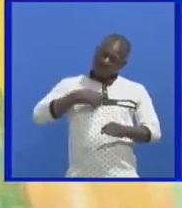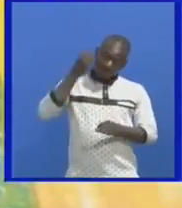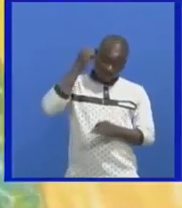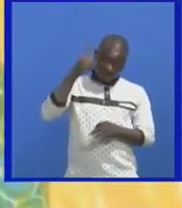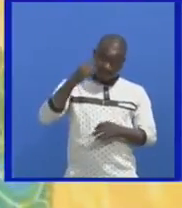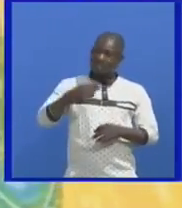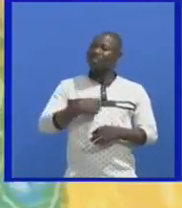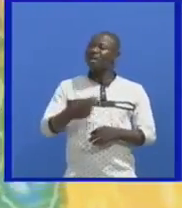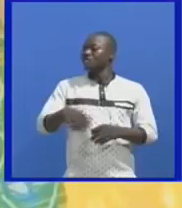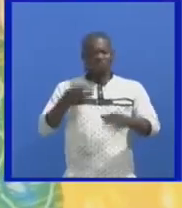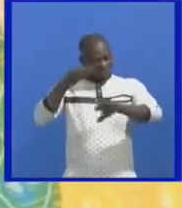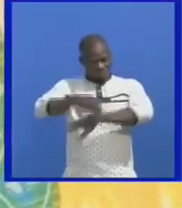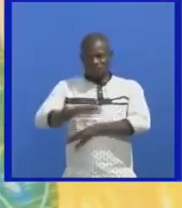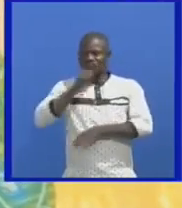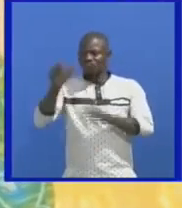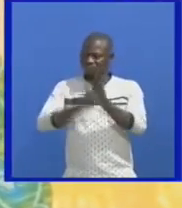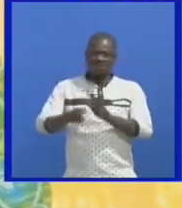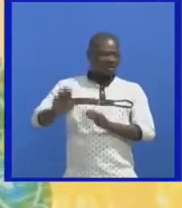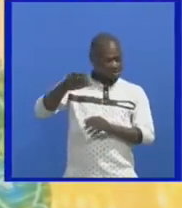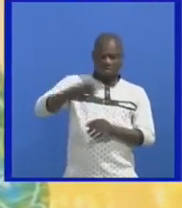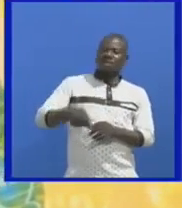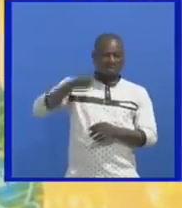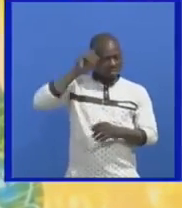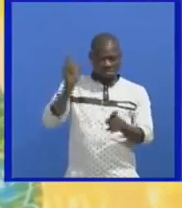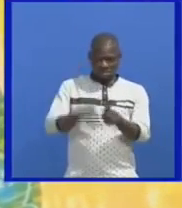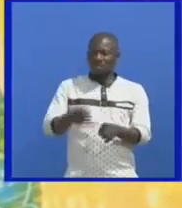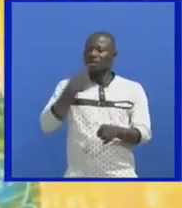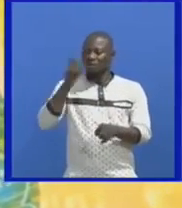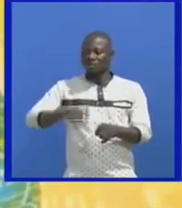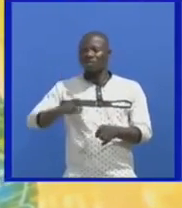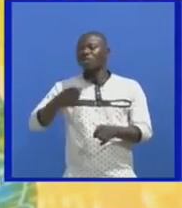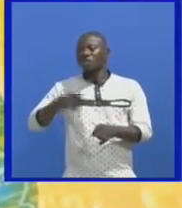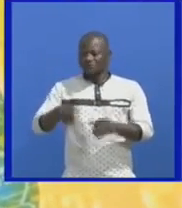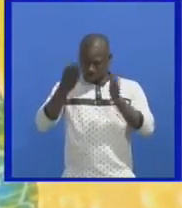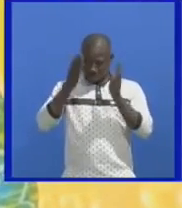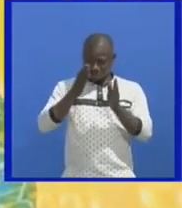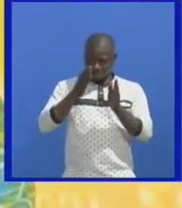je ne suis pas forcément d'accord. Je pense qu'il faut que les gens aussi